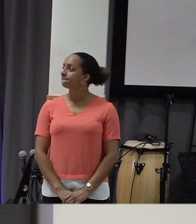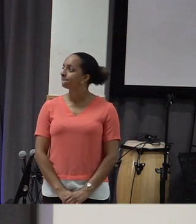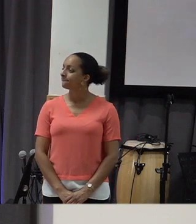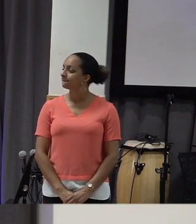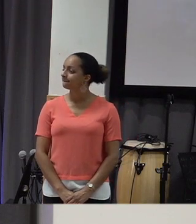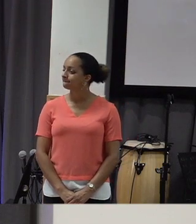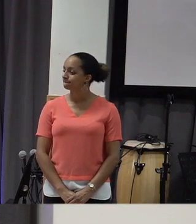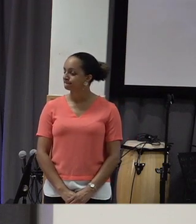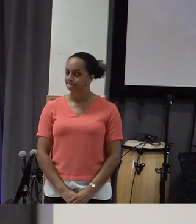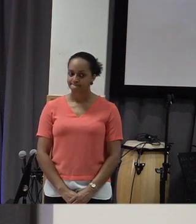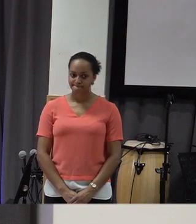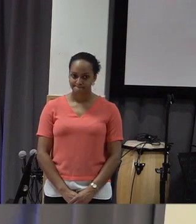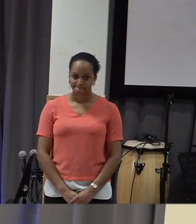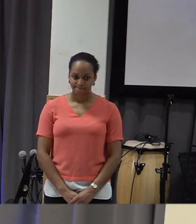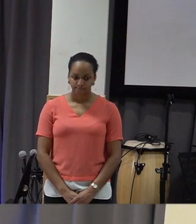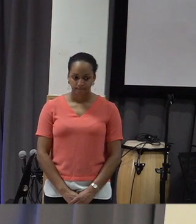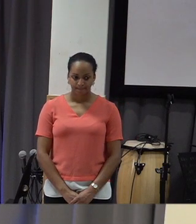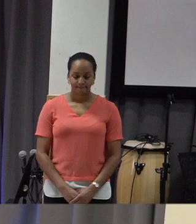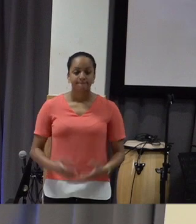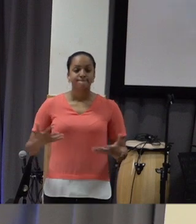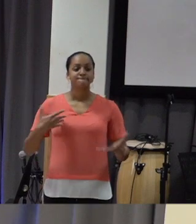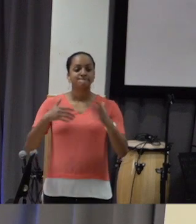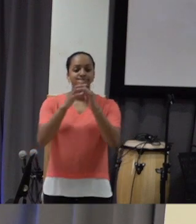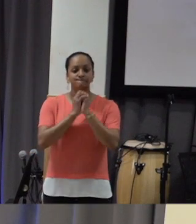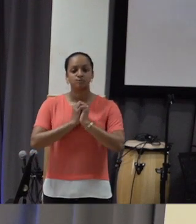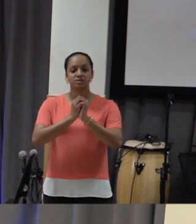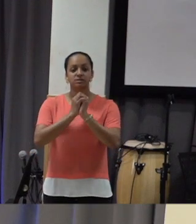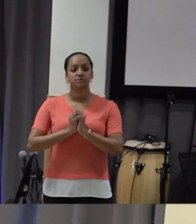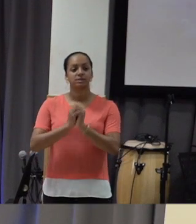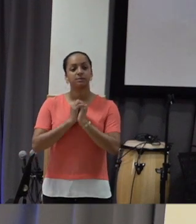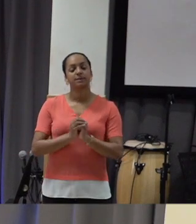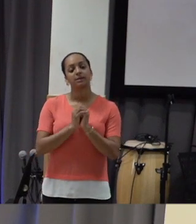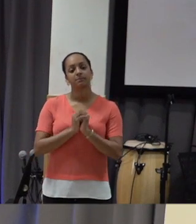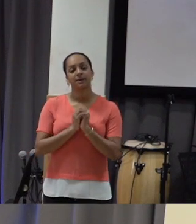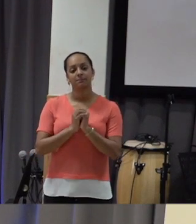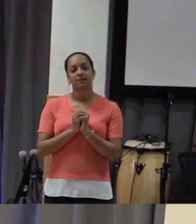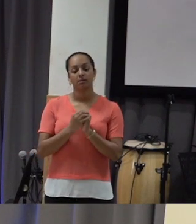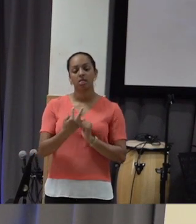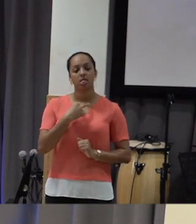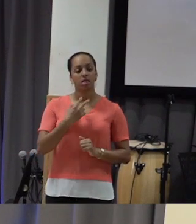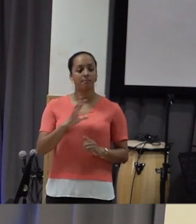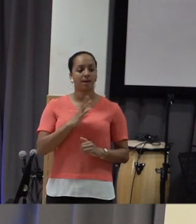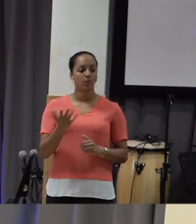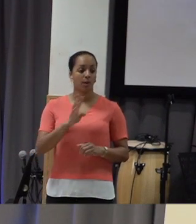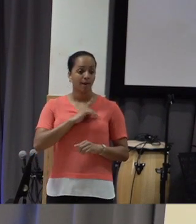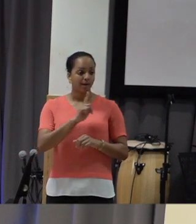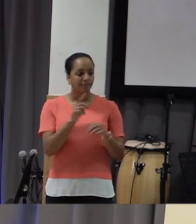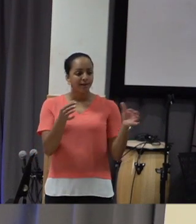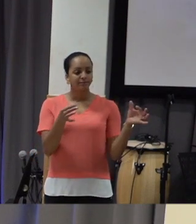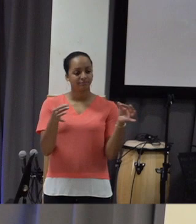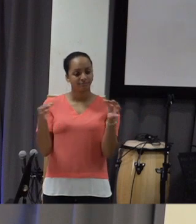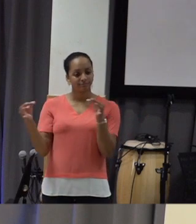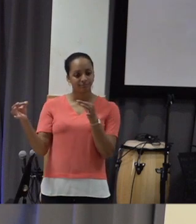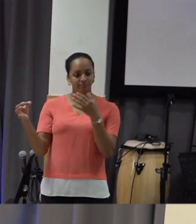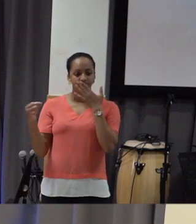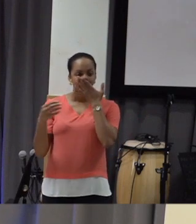Ce qui peut empêcher l'exaucement de nos prières, c'est l'inconstance, la division. Quand la prière est mal faite,